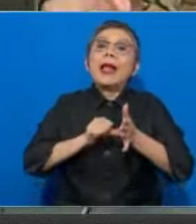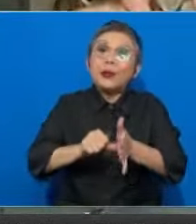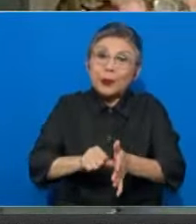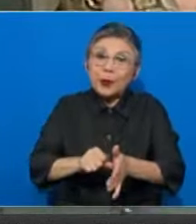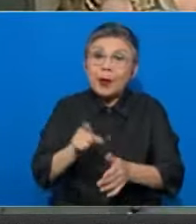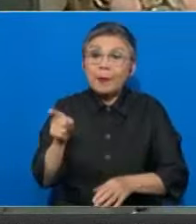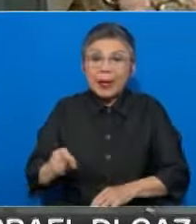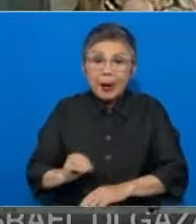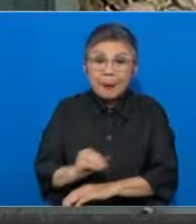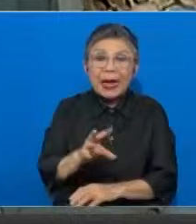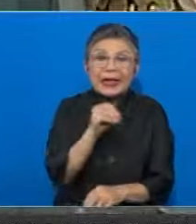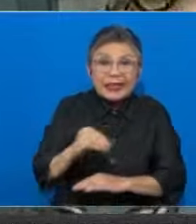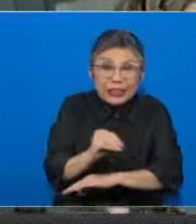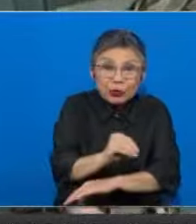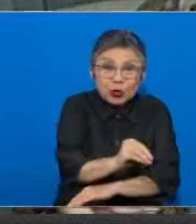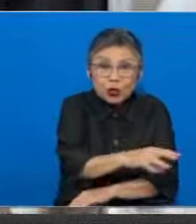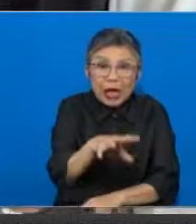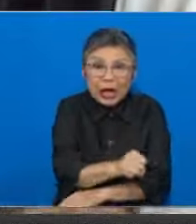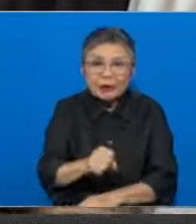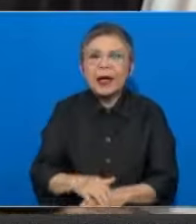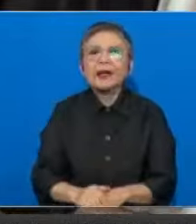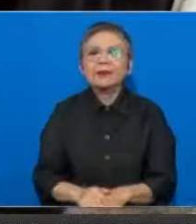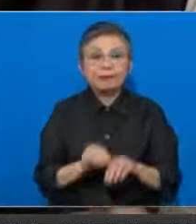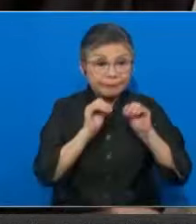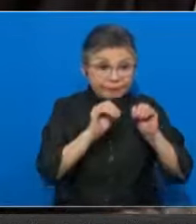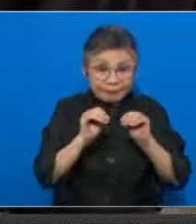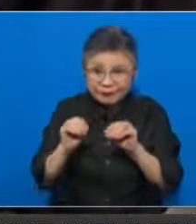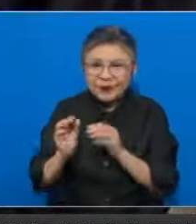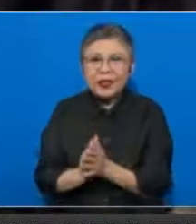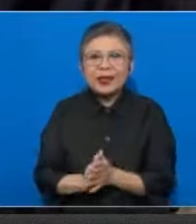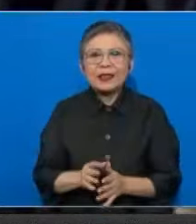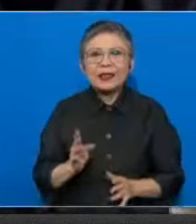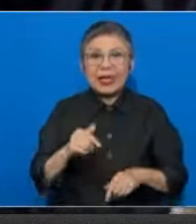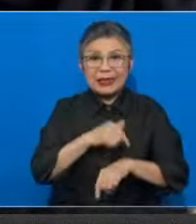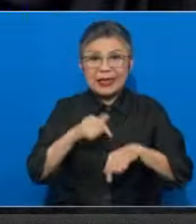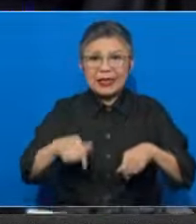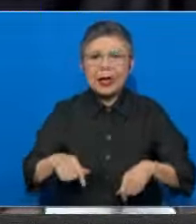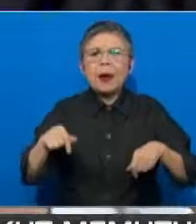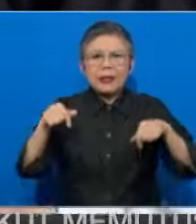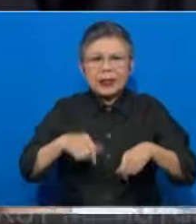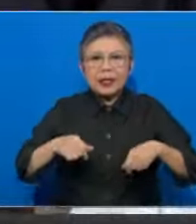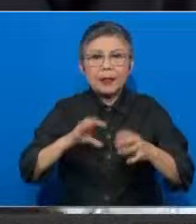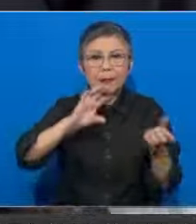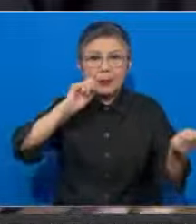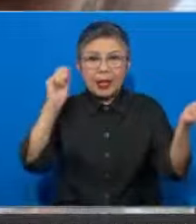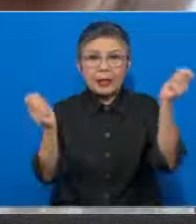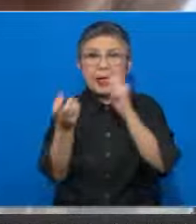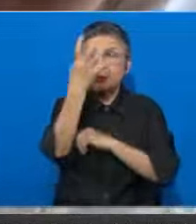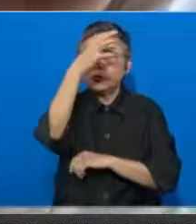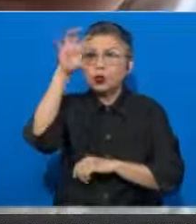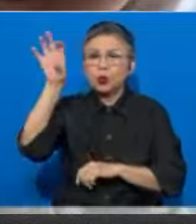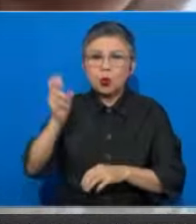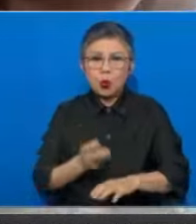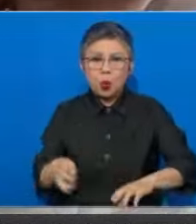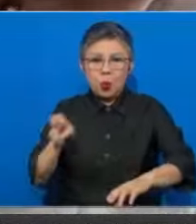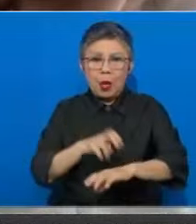sebagai pengendali hama tikus. Pemberian edukasi penanganan ular dilakukan pada saat ini, mengingat saat pergantian musim, kemunculan ular